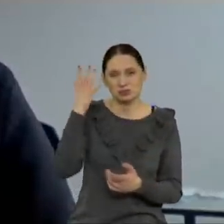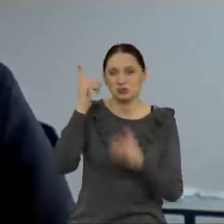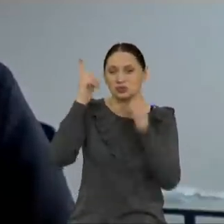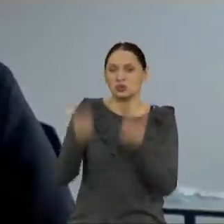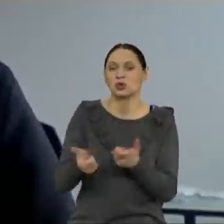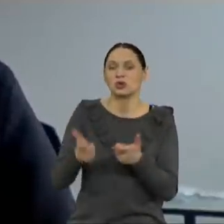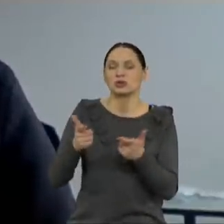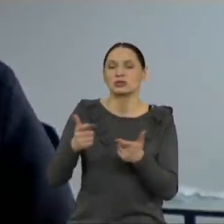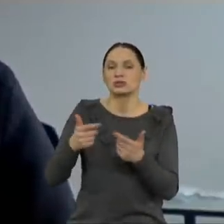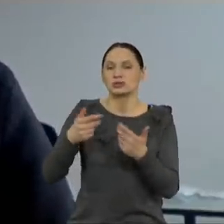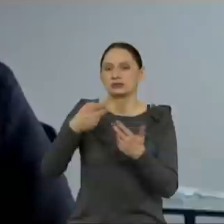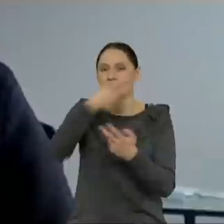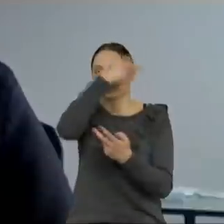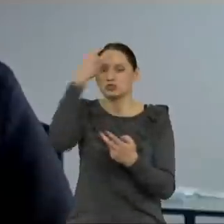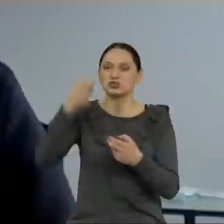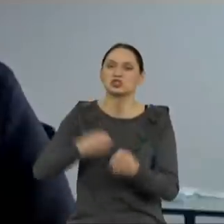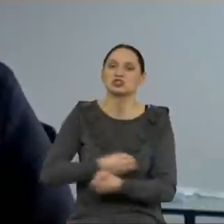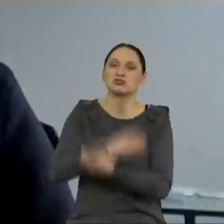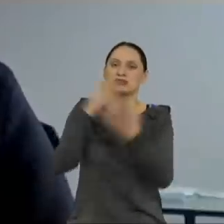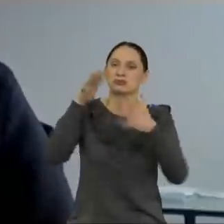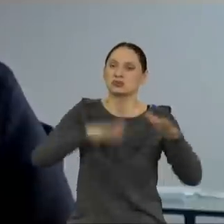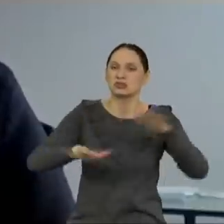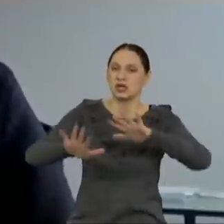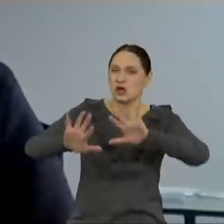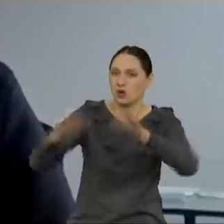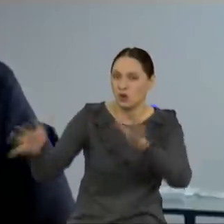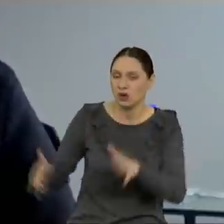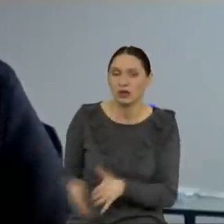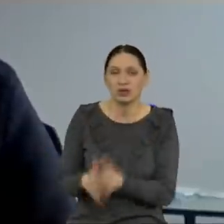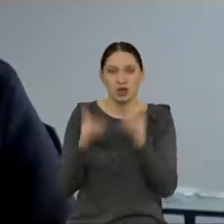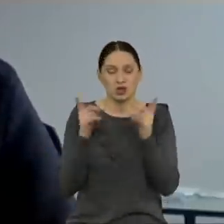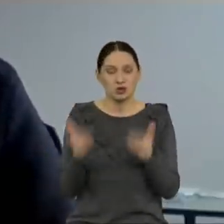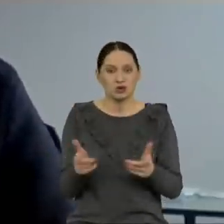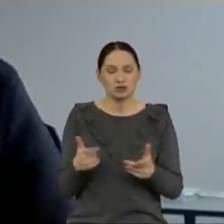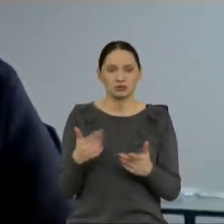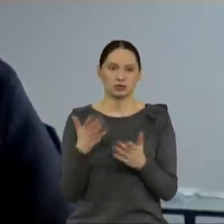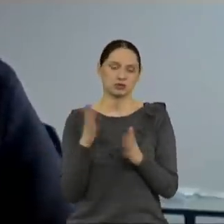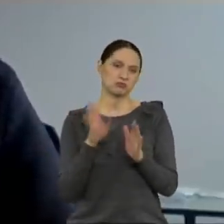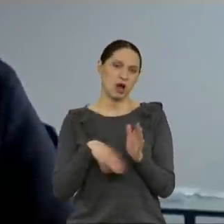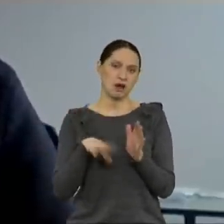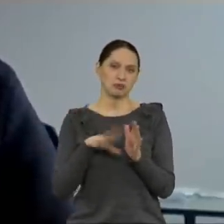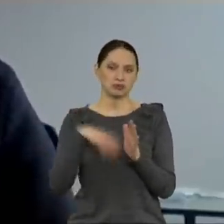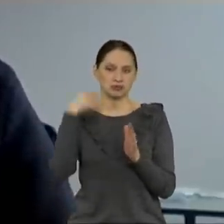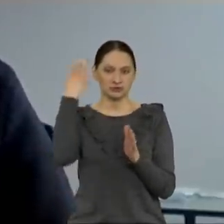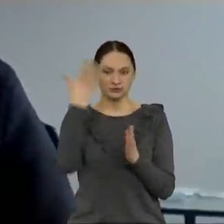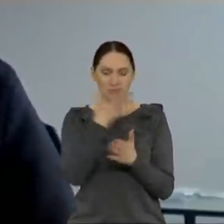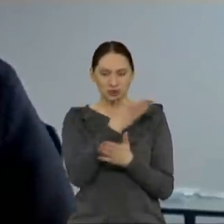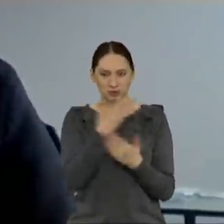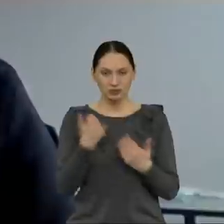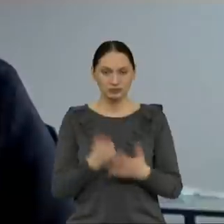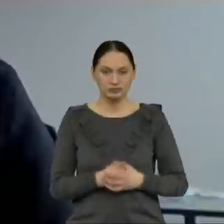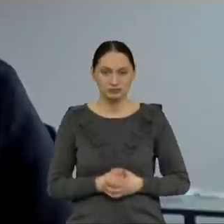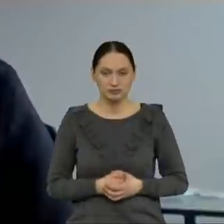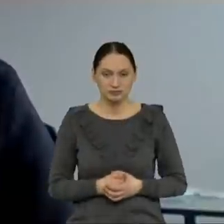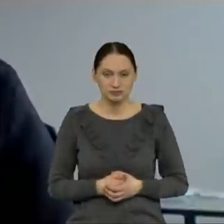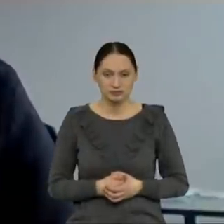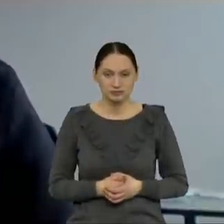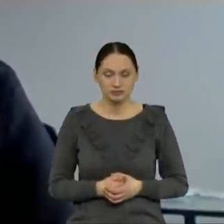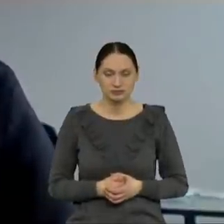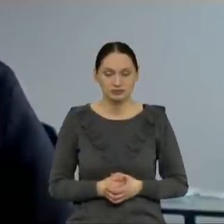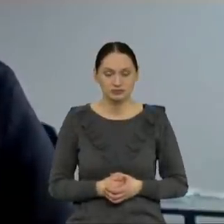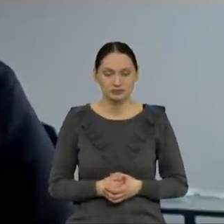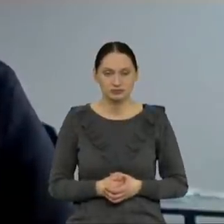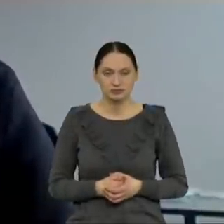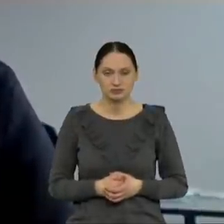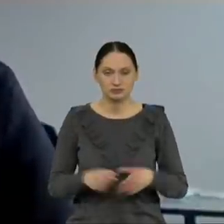situacijos. Nes ją perprasti yra nepakankamai šiuo metu nelengva, kas darosi bendro ugdymo kontekste. Ir iš to,